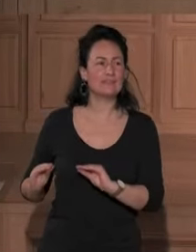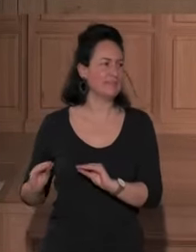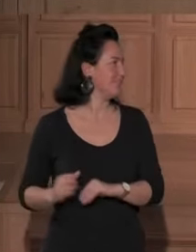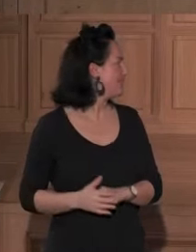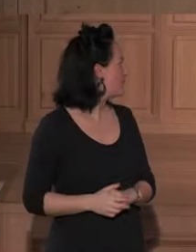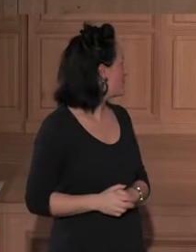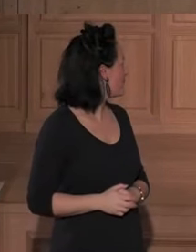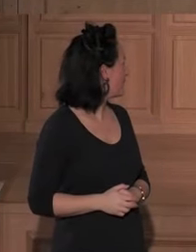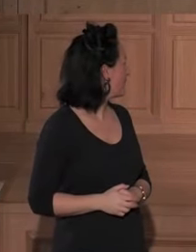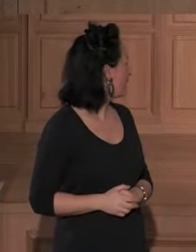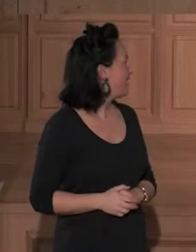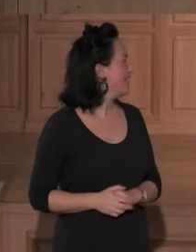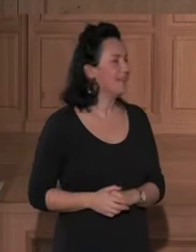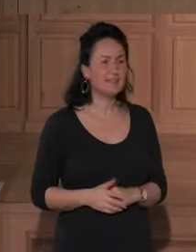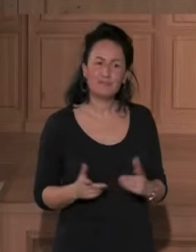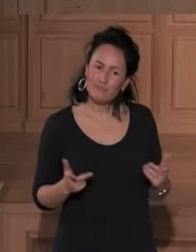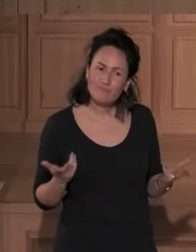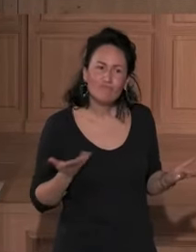vous occupez pas.